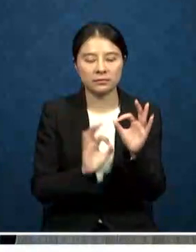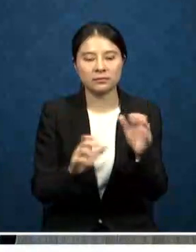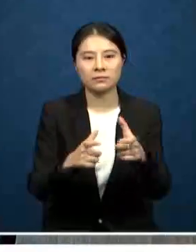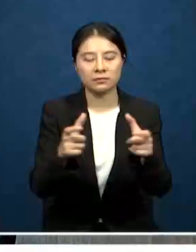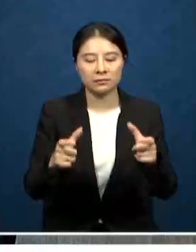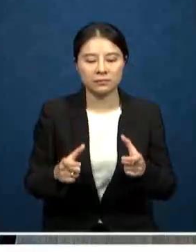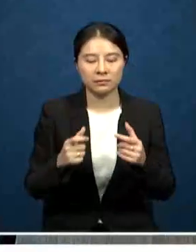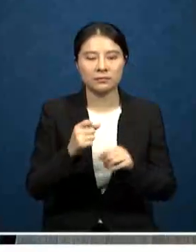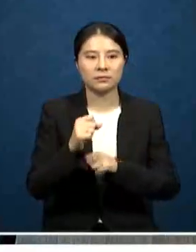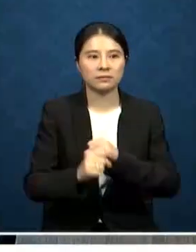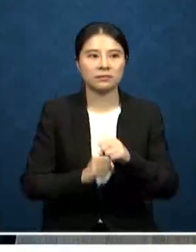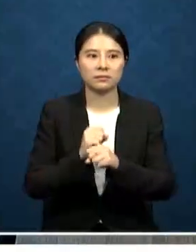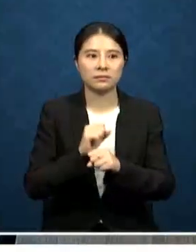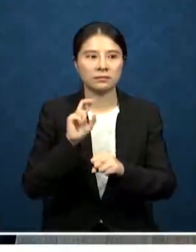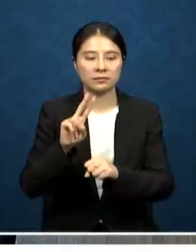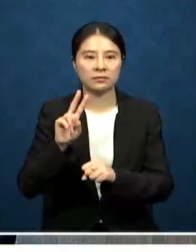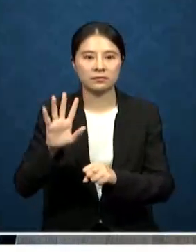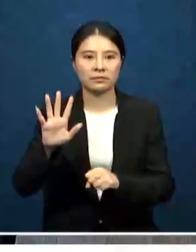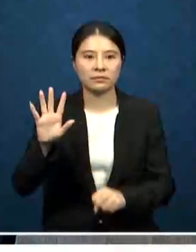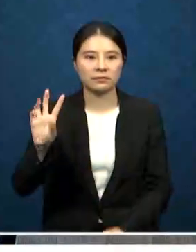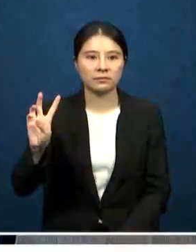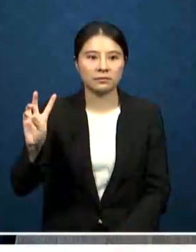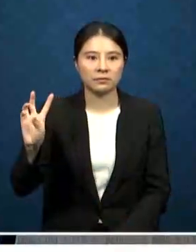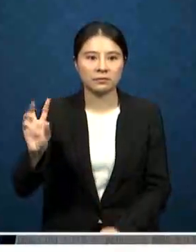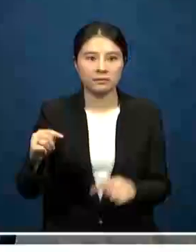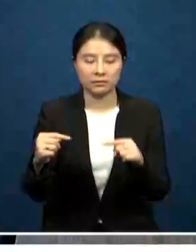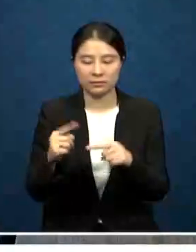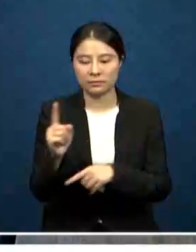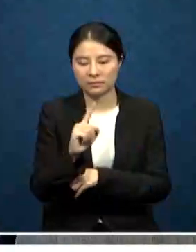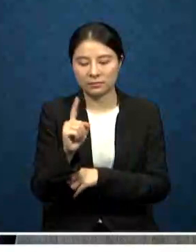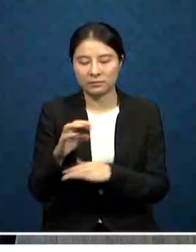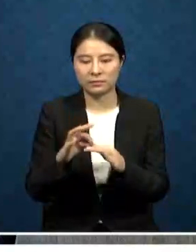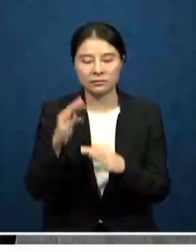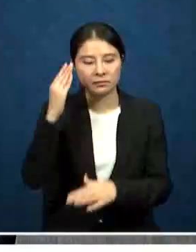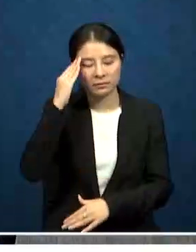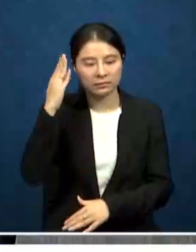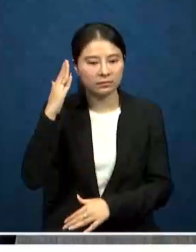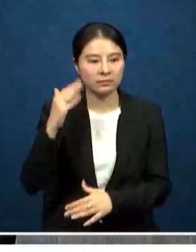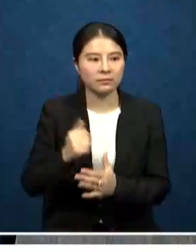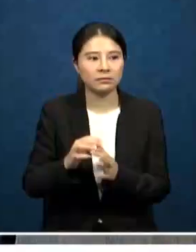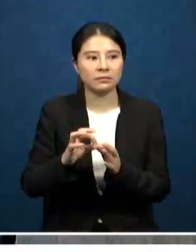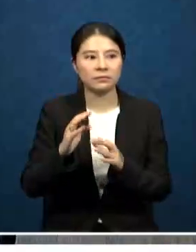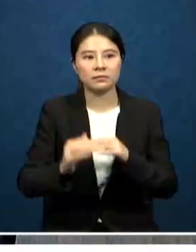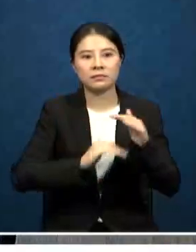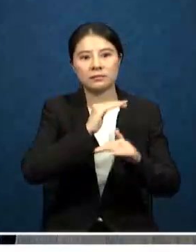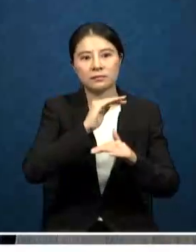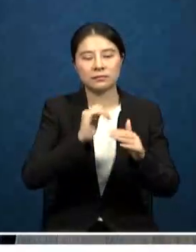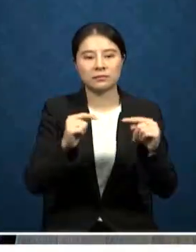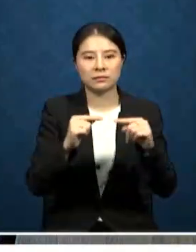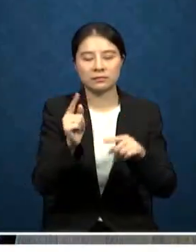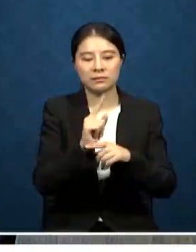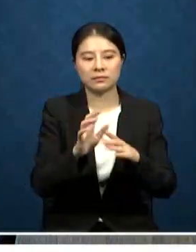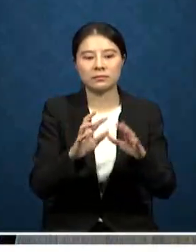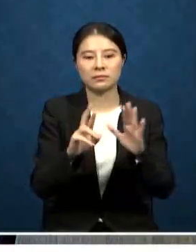งานฉบับปี66เพราะว่าถ้าถ้าไม่งั้นเราก็จะไม่ทราบความคืบหน้าแต่ท่านไม่อาจจะไม่ต้องจะ